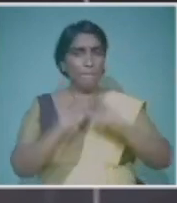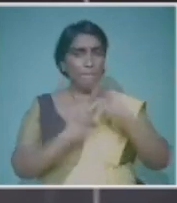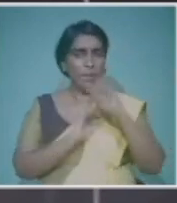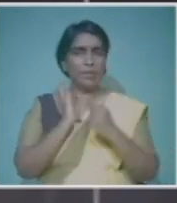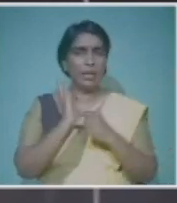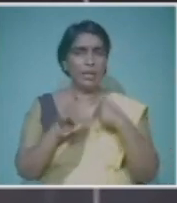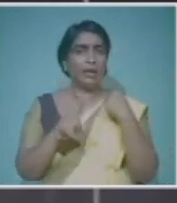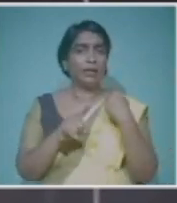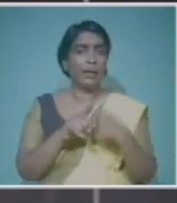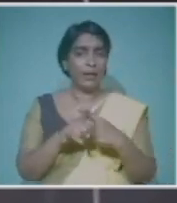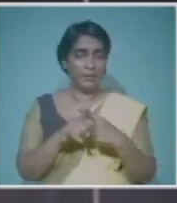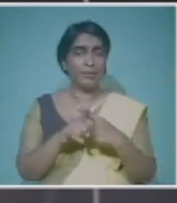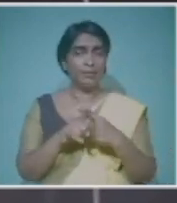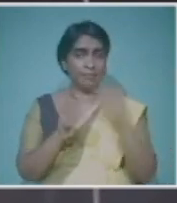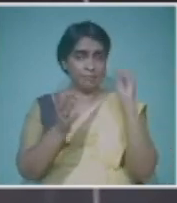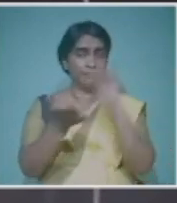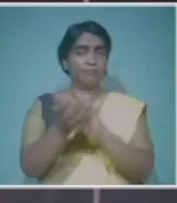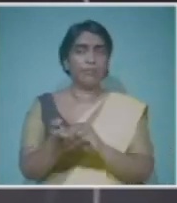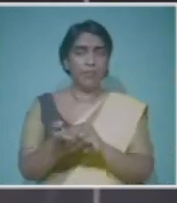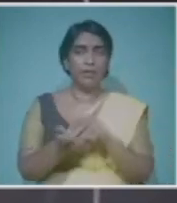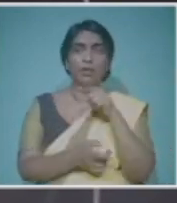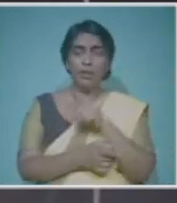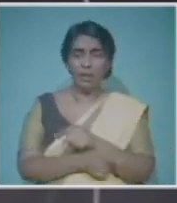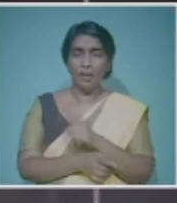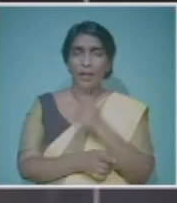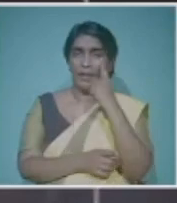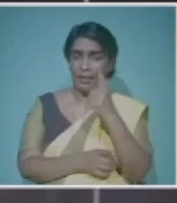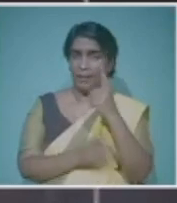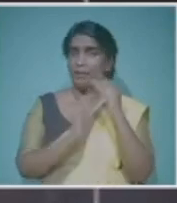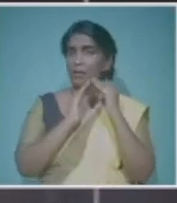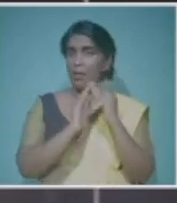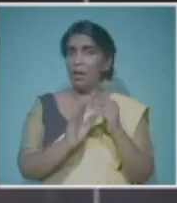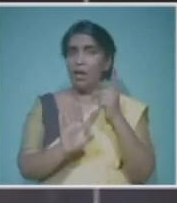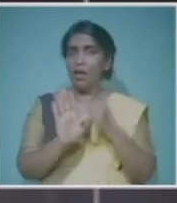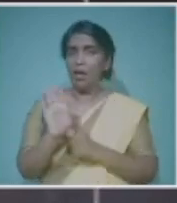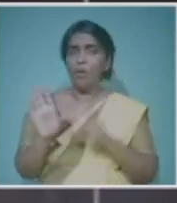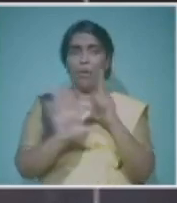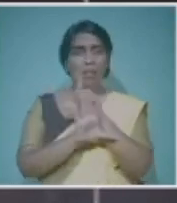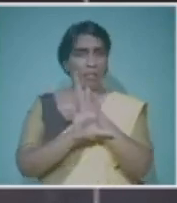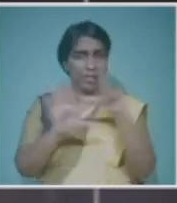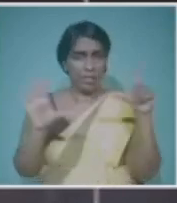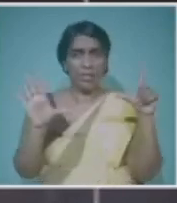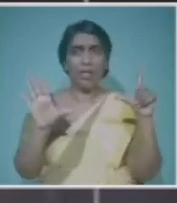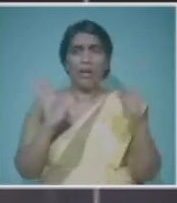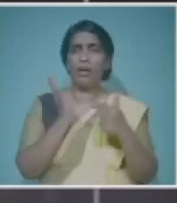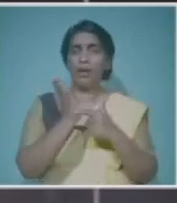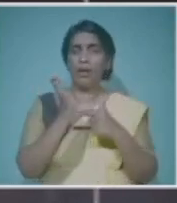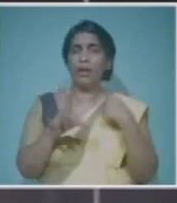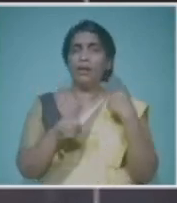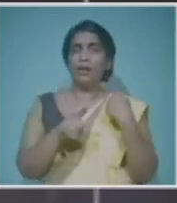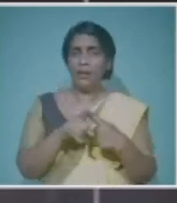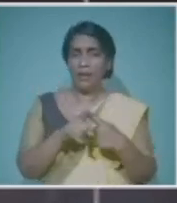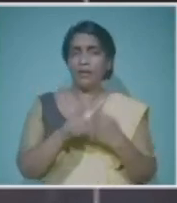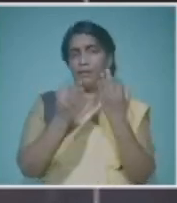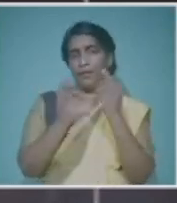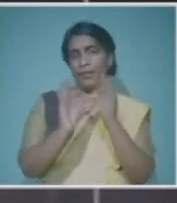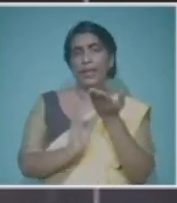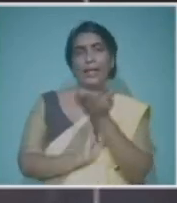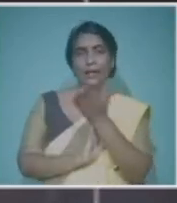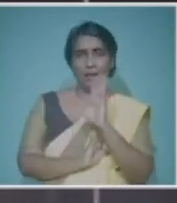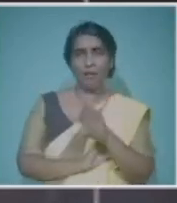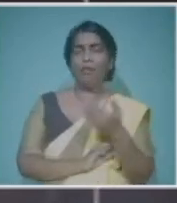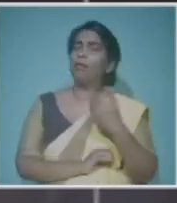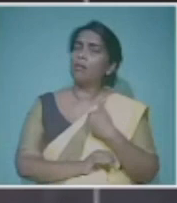යනවා එතකොට මේ එක ආයතනයකට අවුරුදු 17කට බදු සහනයක් ඉල්ලලා තියෙනවා